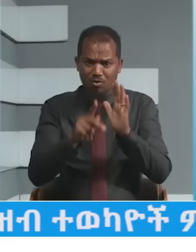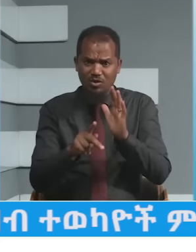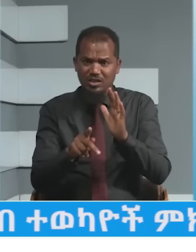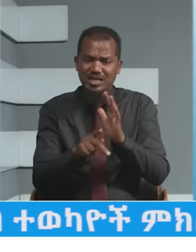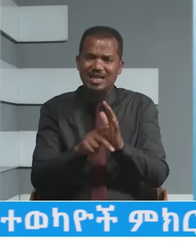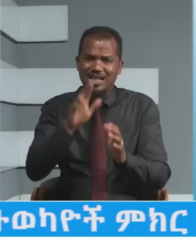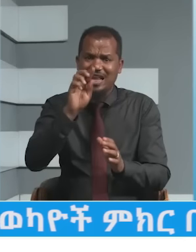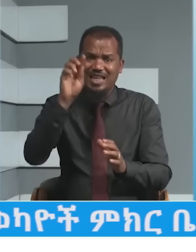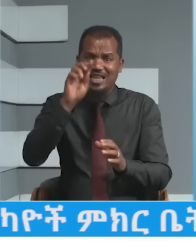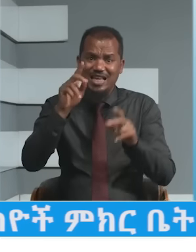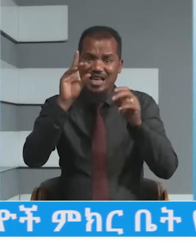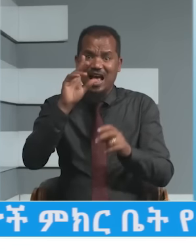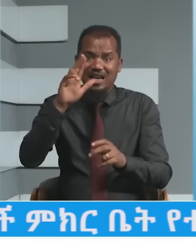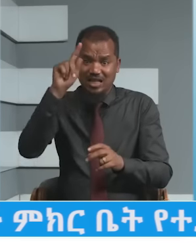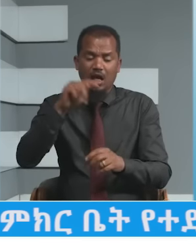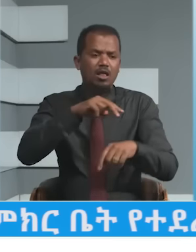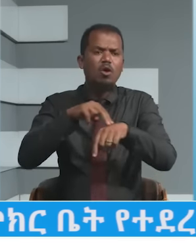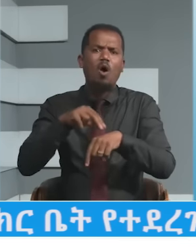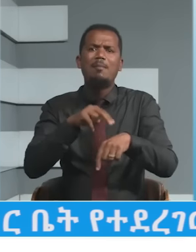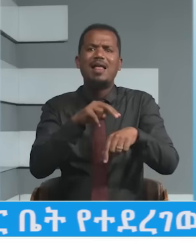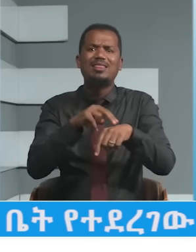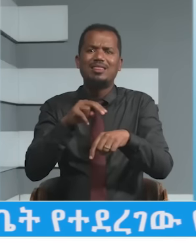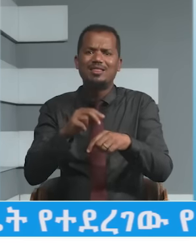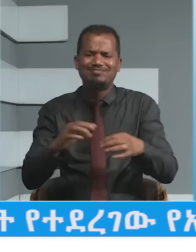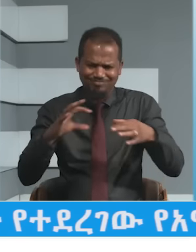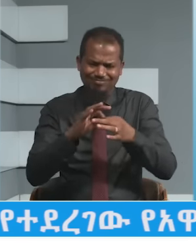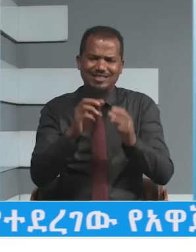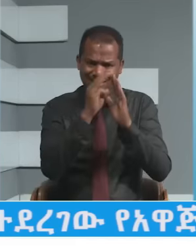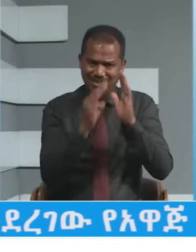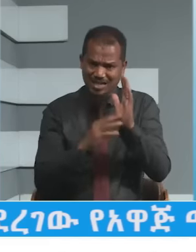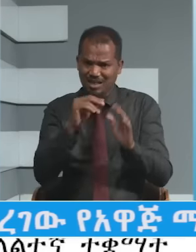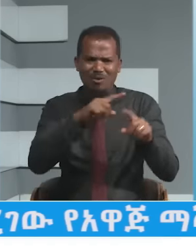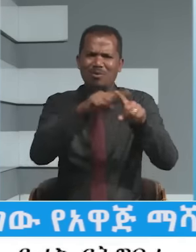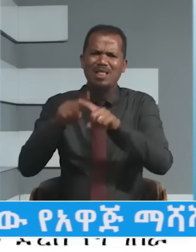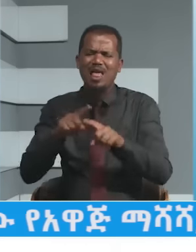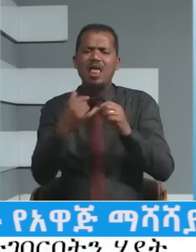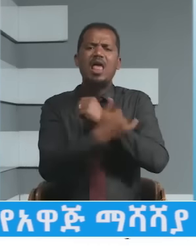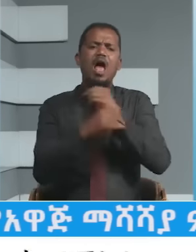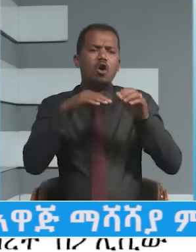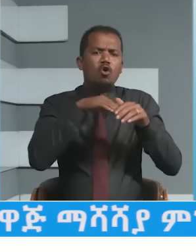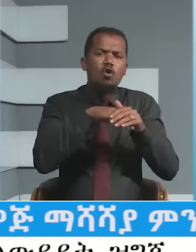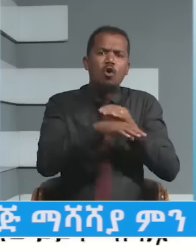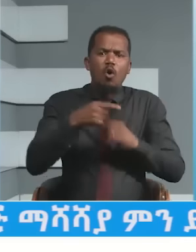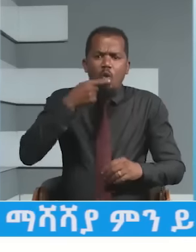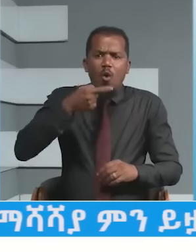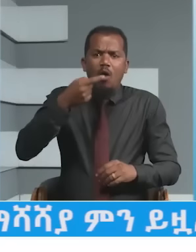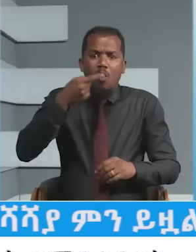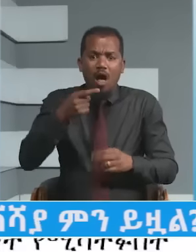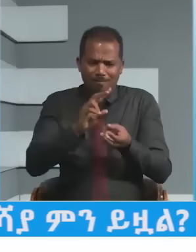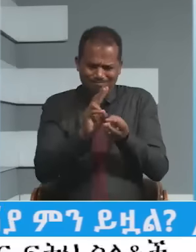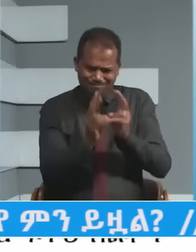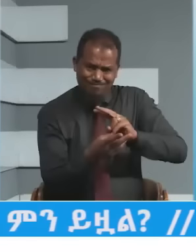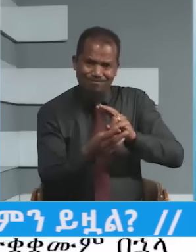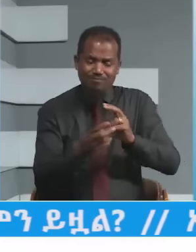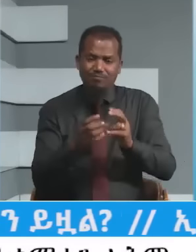ተግባራ ረቂቅ ፍኖተ ካርታ የተቋማት ቅንጅት አመራር ስርዓትና ወደ ተለያዩ የሀገር ውስጥ ቋንቋዎች መተርጎም